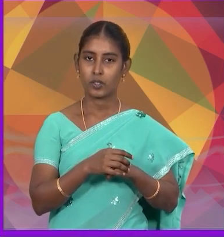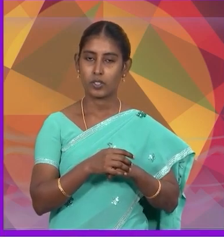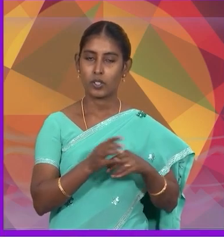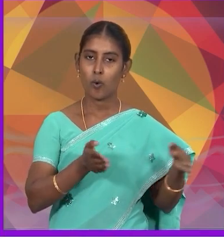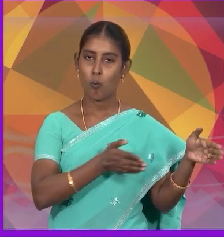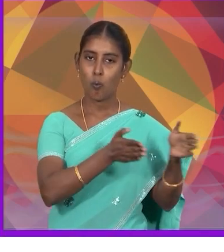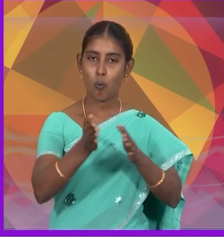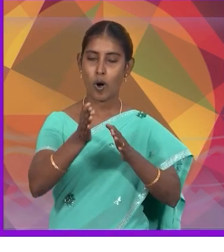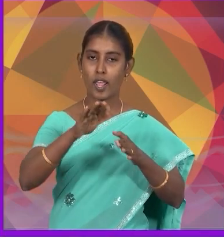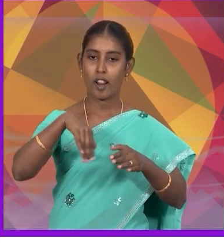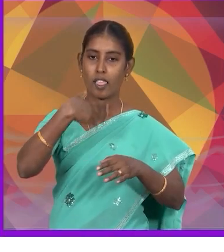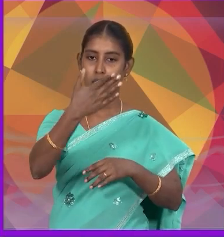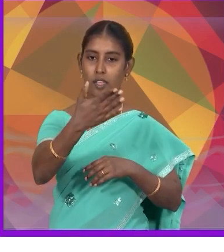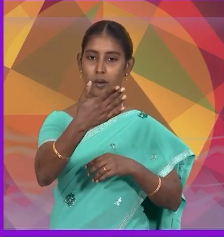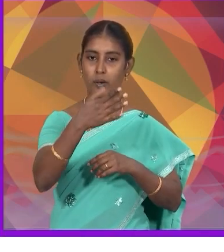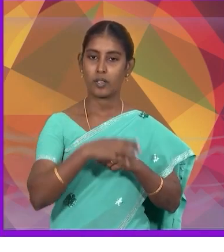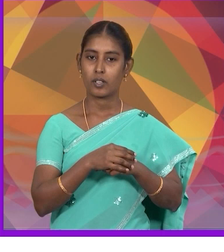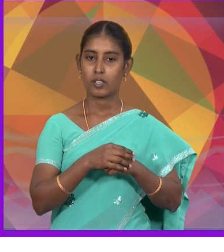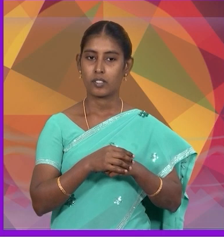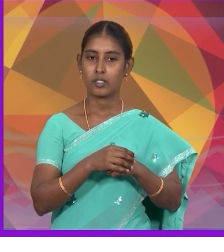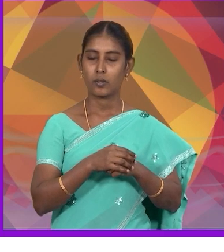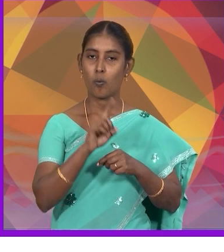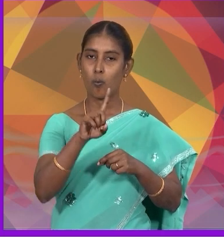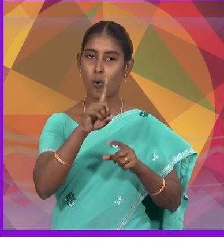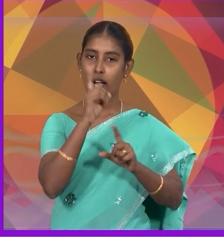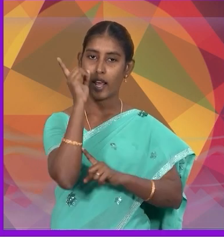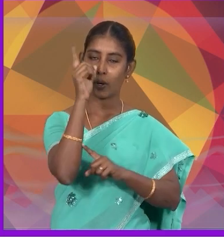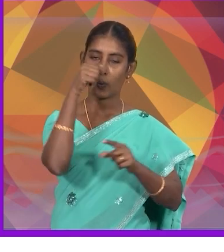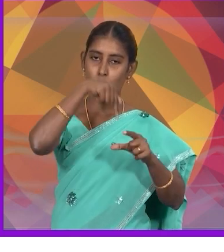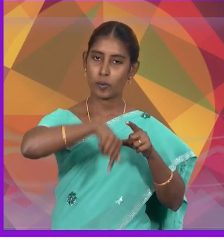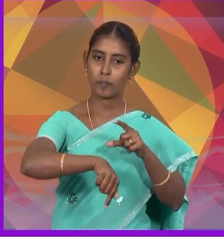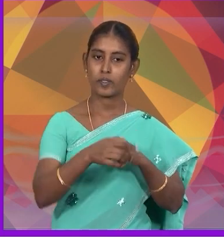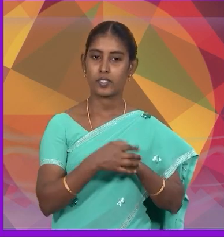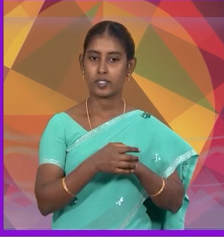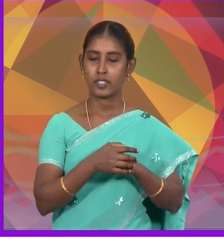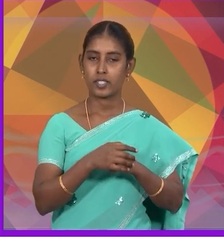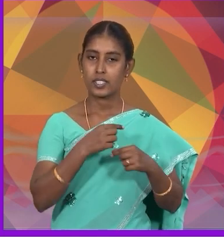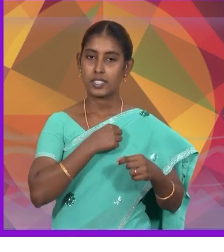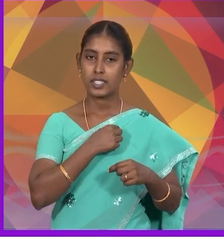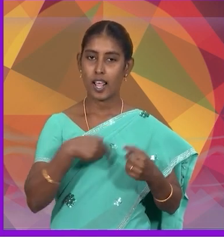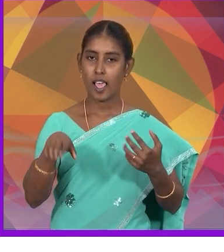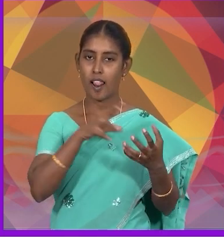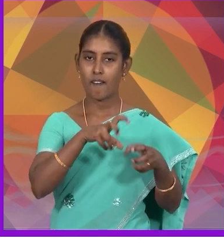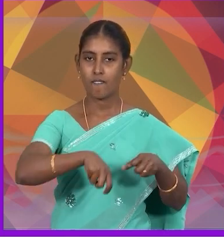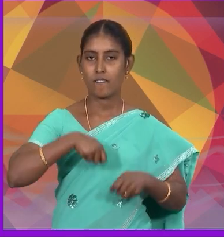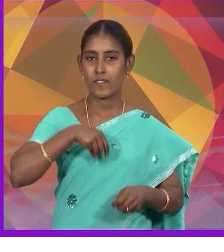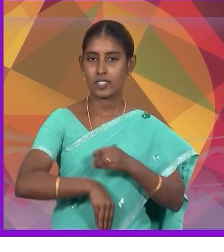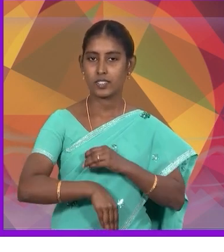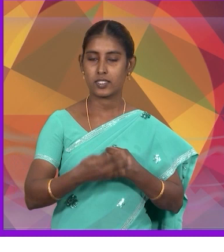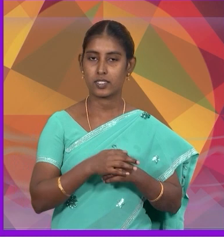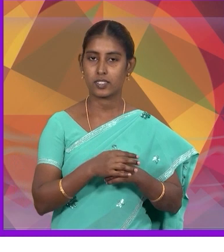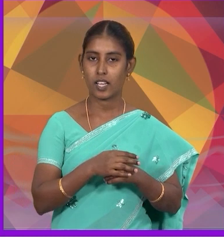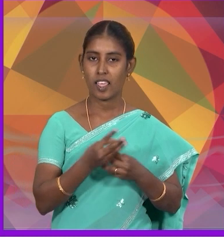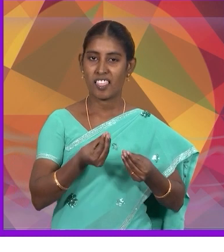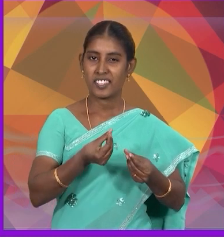ஓடையெல்லாம் தாண்டி போய் ஒன்னரை குழி நிலமும் பார்த்து சீலையெல்லாம் வரிஞ்சு கட்டி சேர்த்துக்குள்ளே